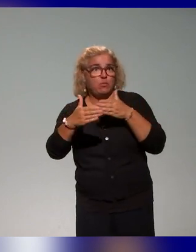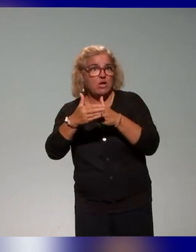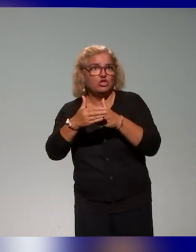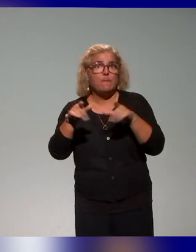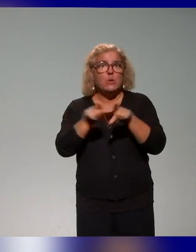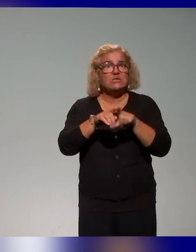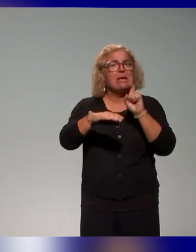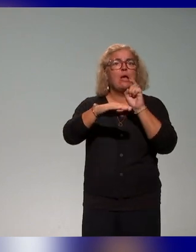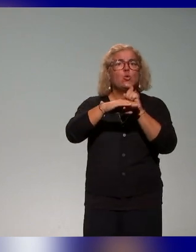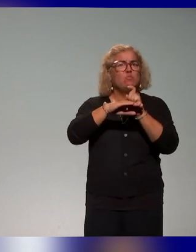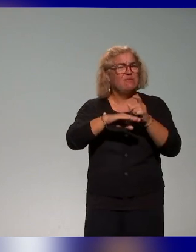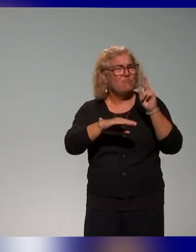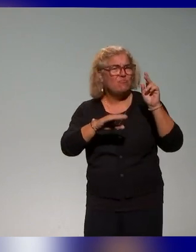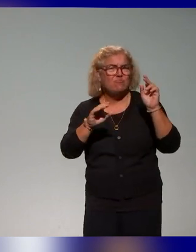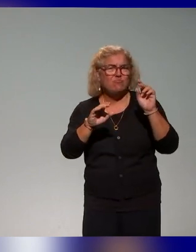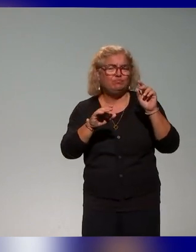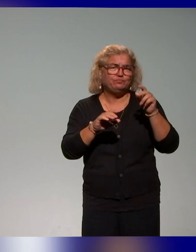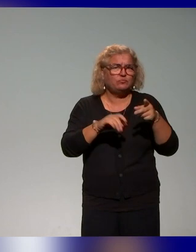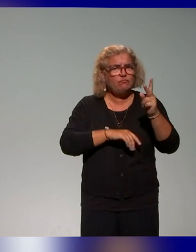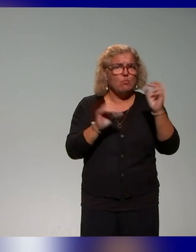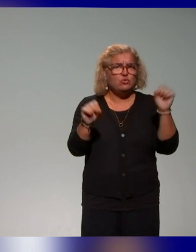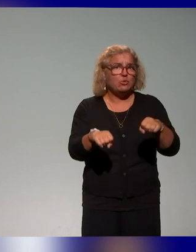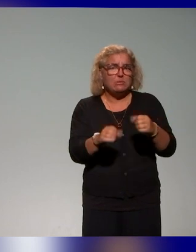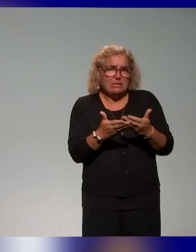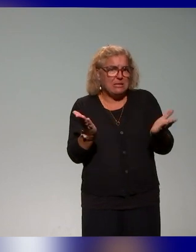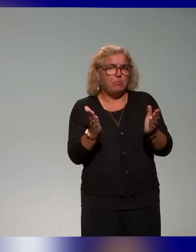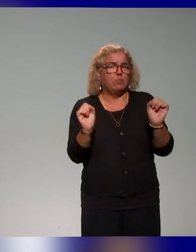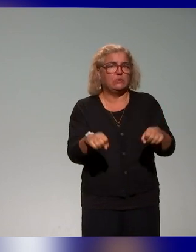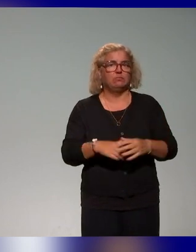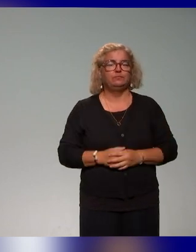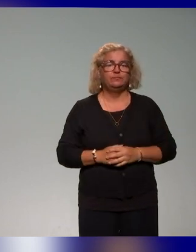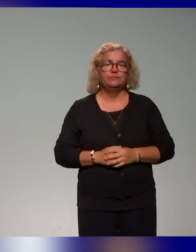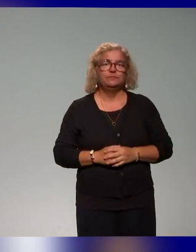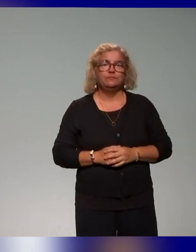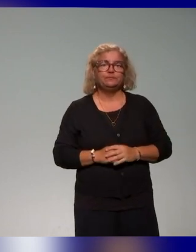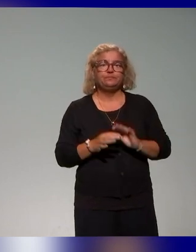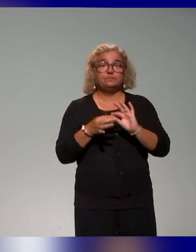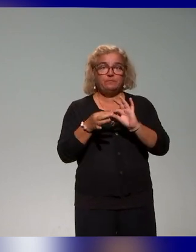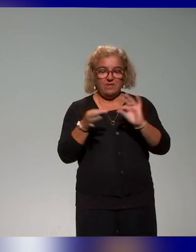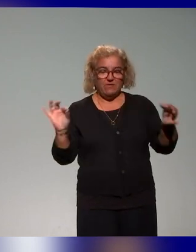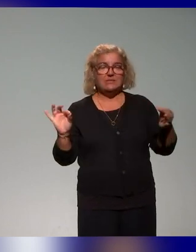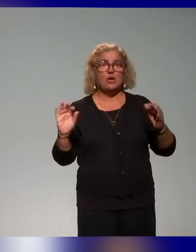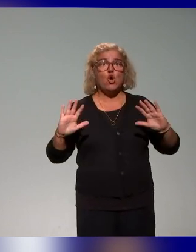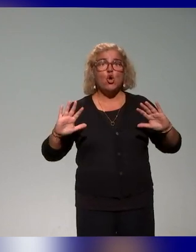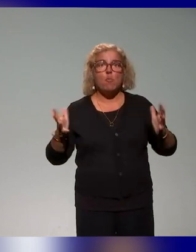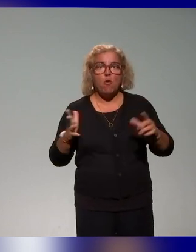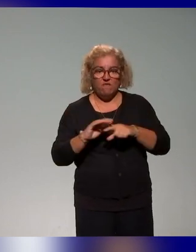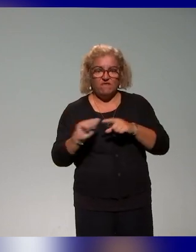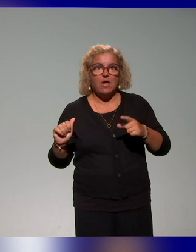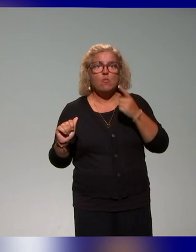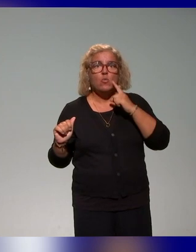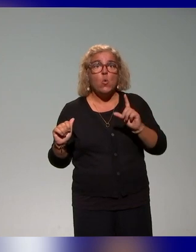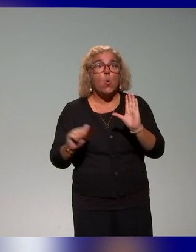sorte que ce soit le plus ergonomique et le plus simple possible. La phrase que j'aime bien dire sur ce DU, c'est comment faire en sorte qu'on